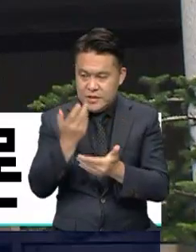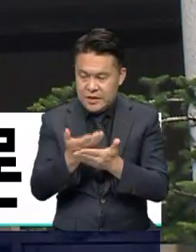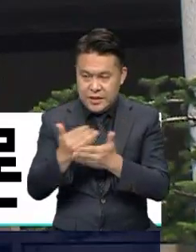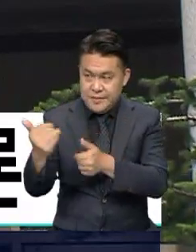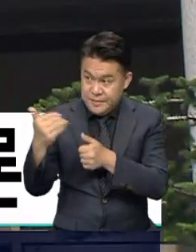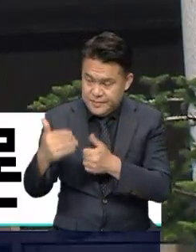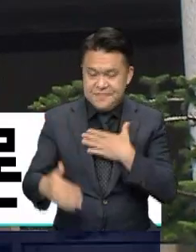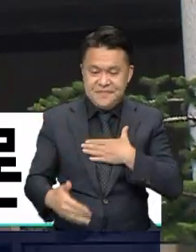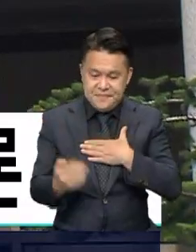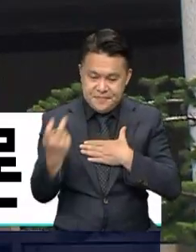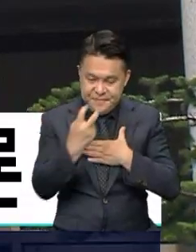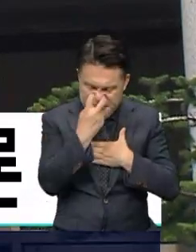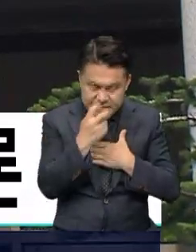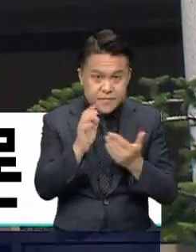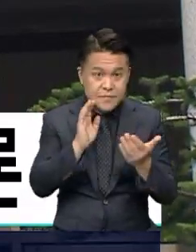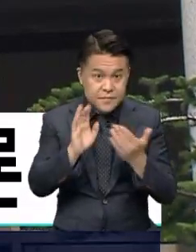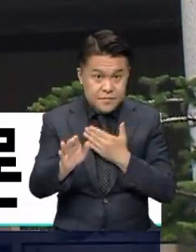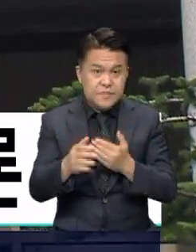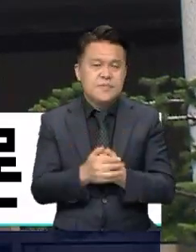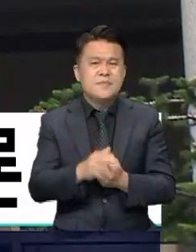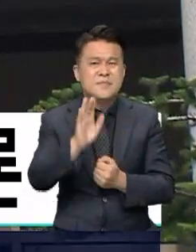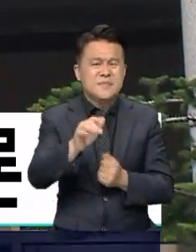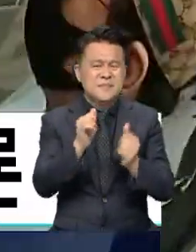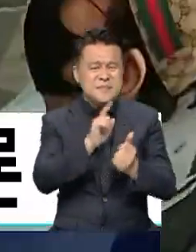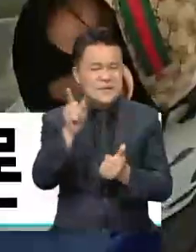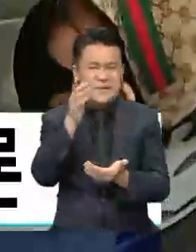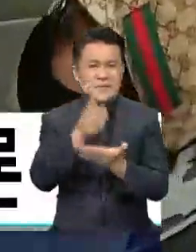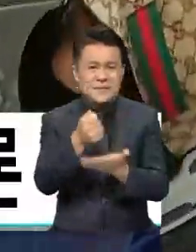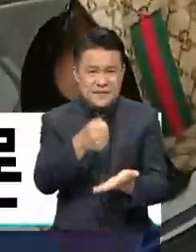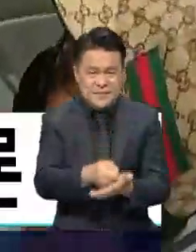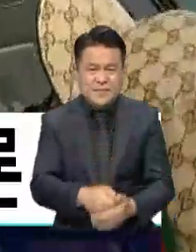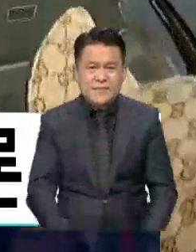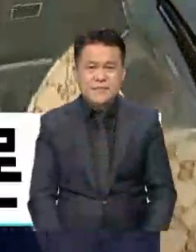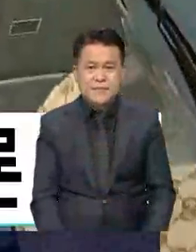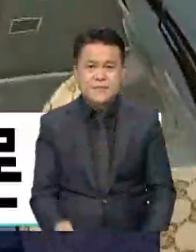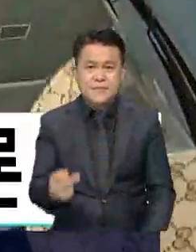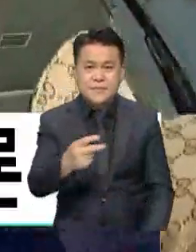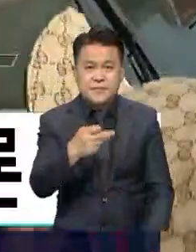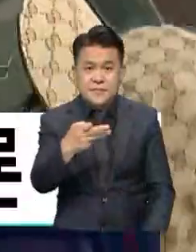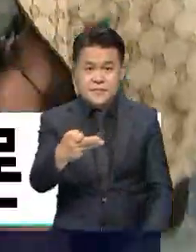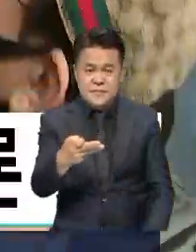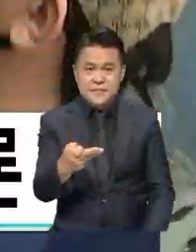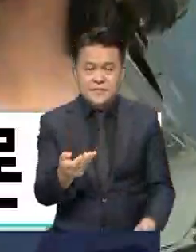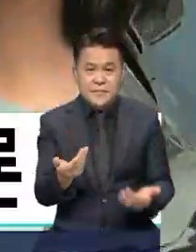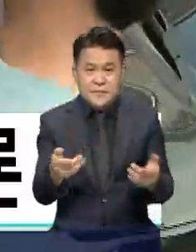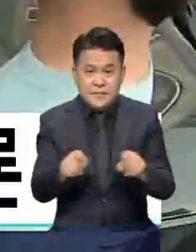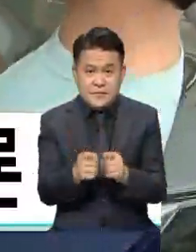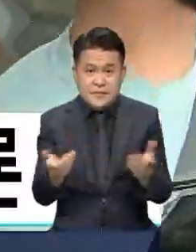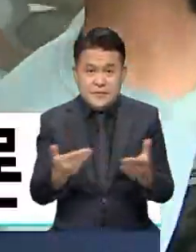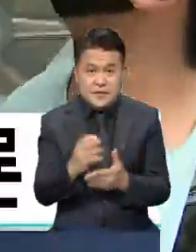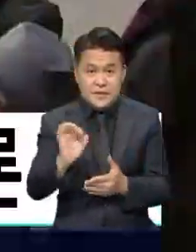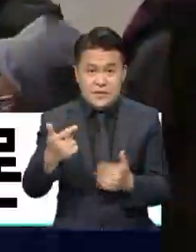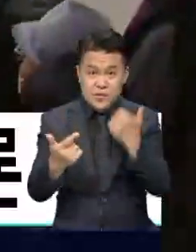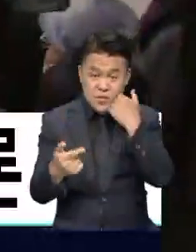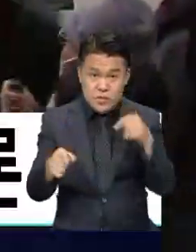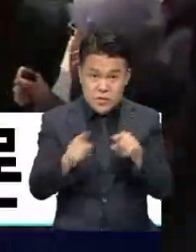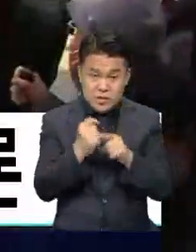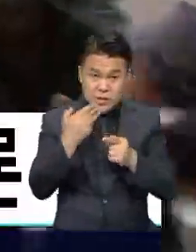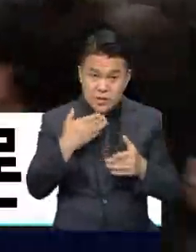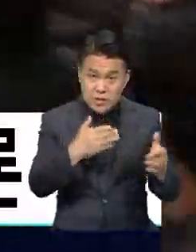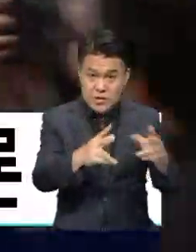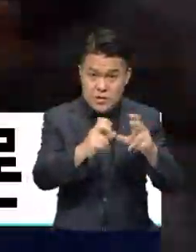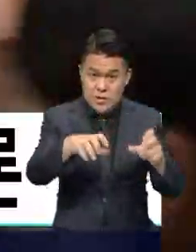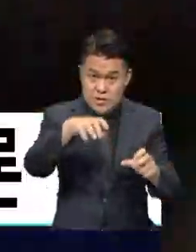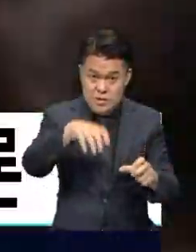한 뒤 지난 11일 불 송치 결정을 했습니다 최씨는 지난 2013년 둥 없지 않 무시와 함께 경기도 성남 도촌